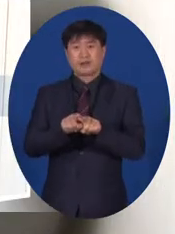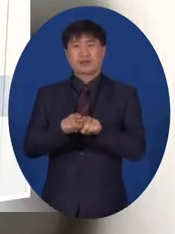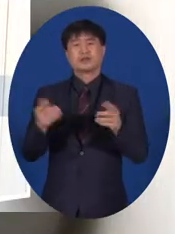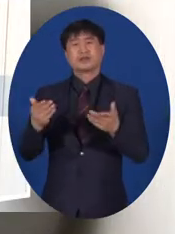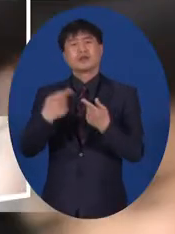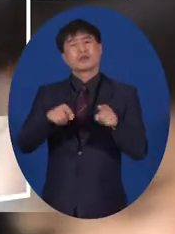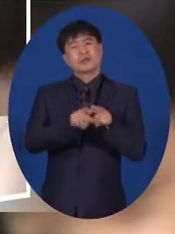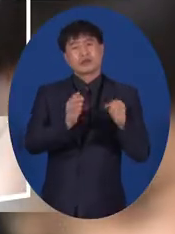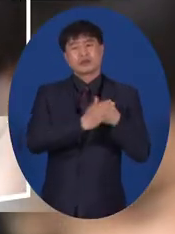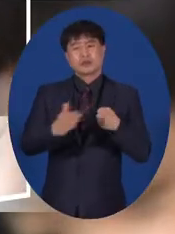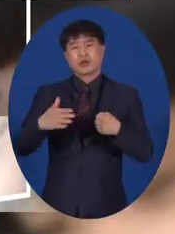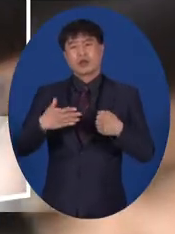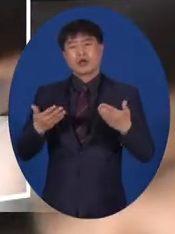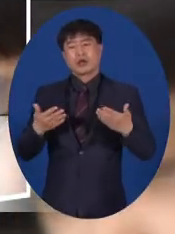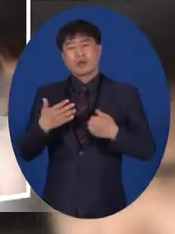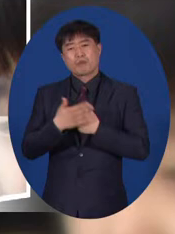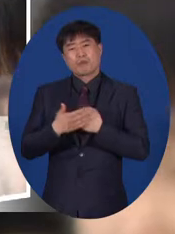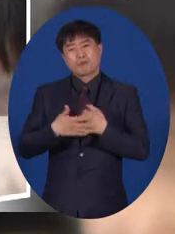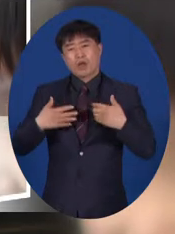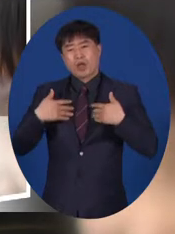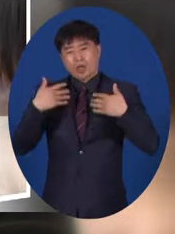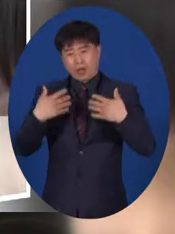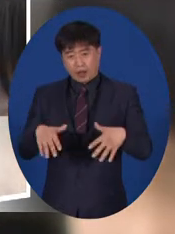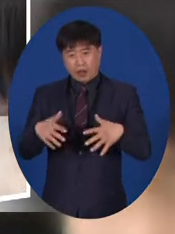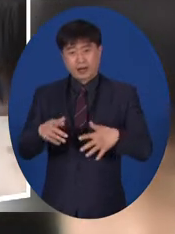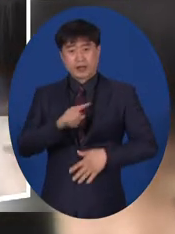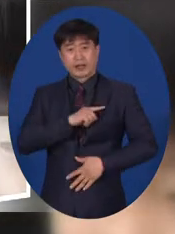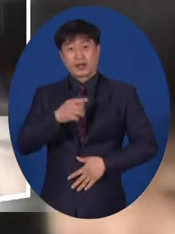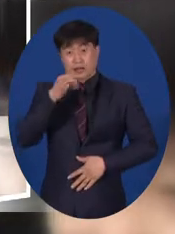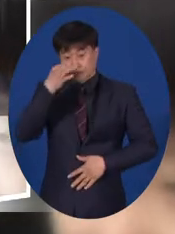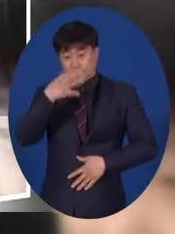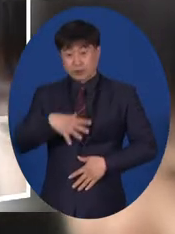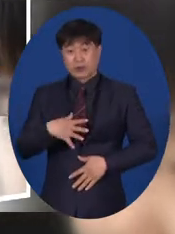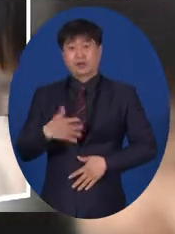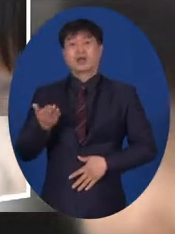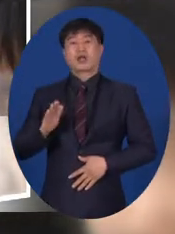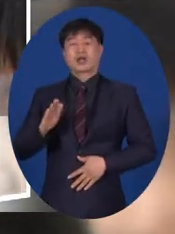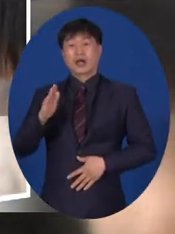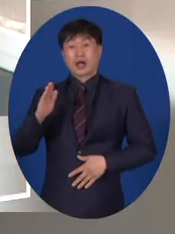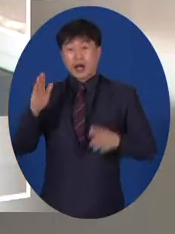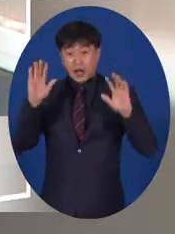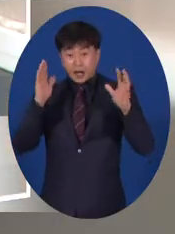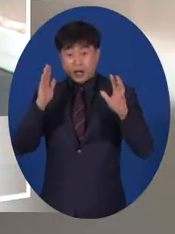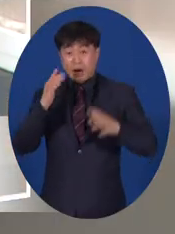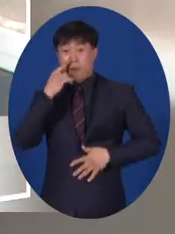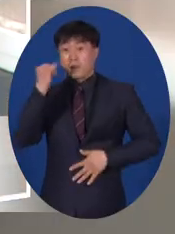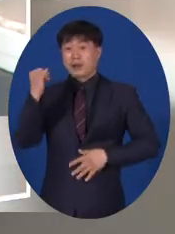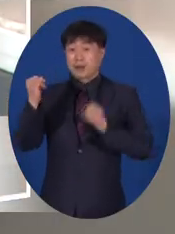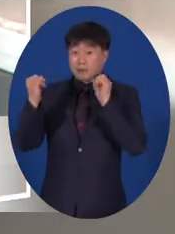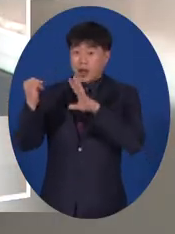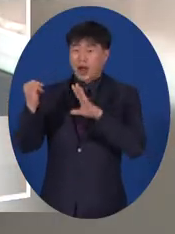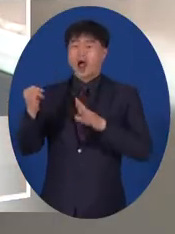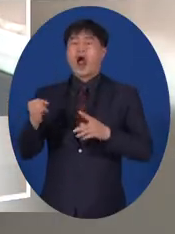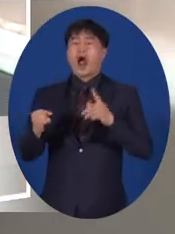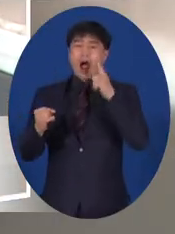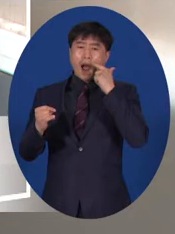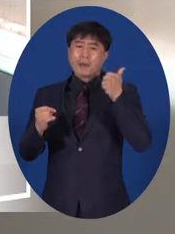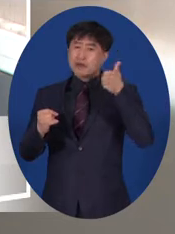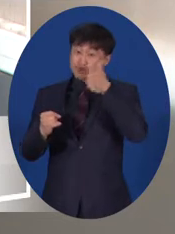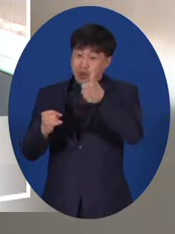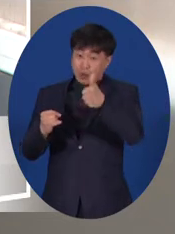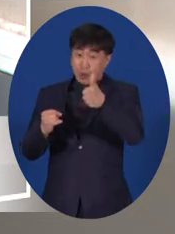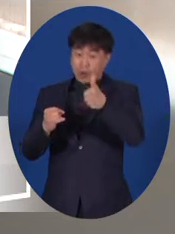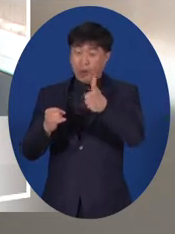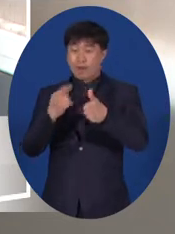병행하다 보니까 체력적으로 그게 가장 힘든 부분인데 아이가 이제 아이 엄마에게 아빠 최고, 아빠 멋쟁이라고